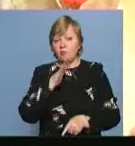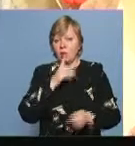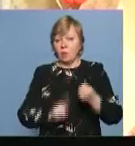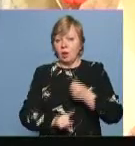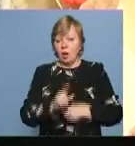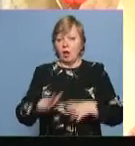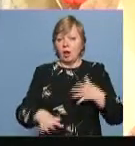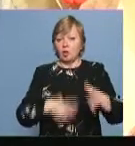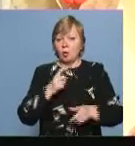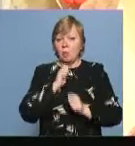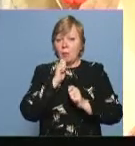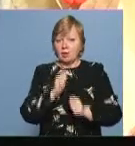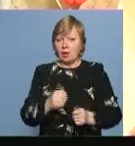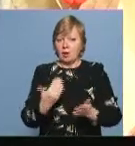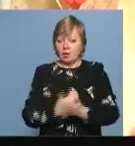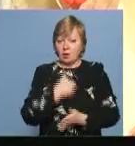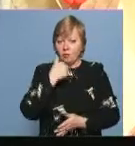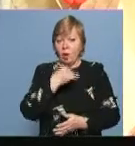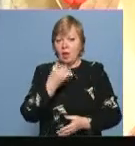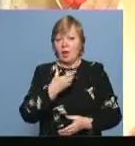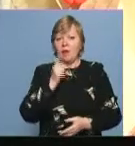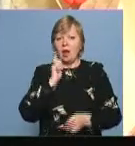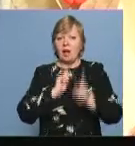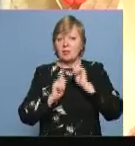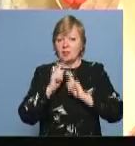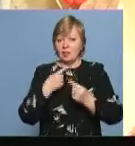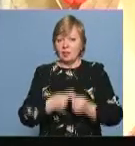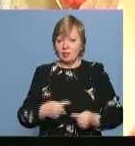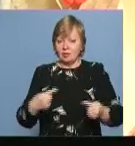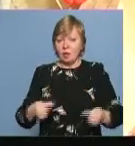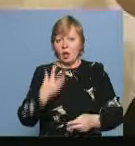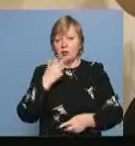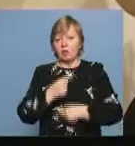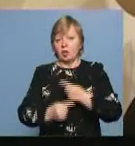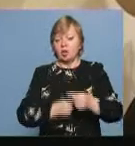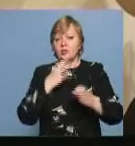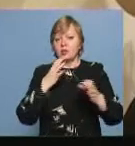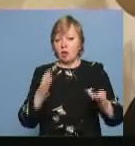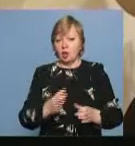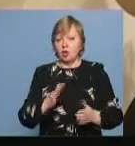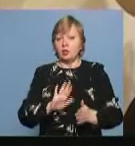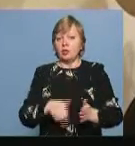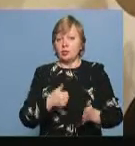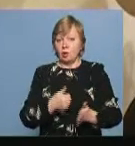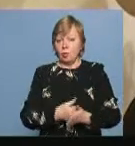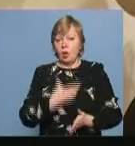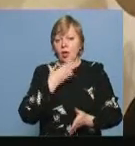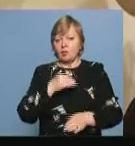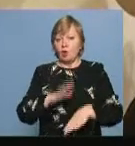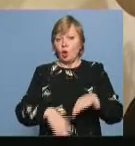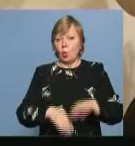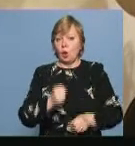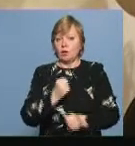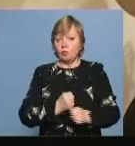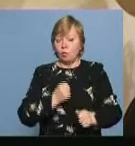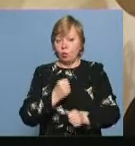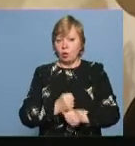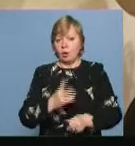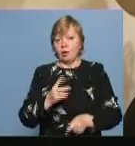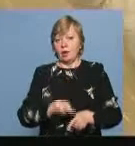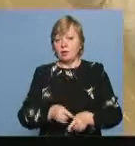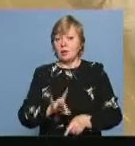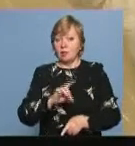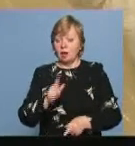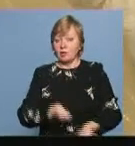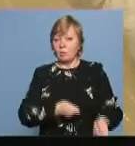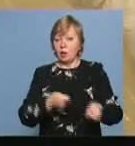гостинцы. По-праздничному украшали дом. Традиция сохранилась до сих пор. Свои рукотворные шедевры жители Воткинского района на этот раз принесли